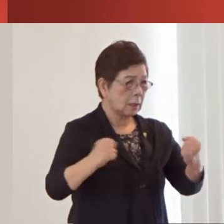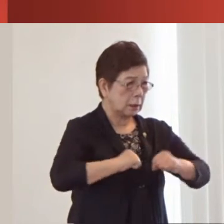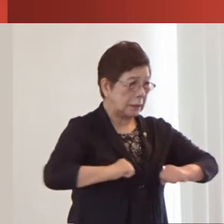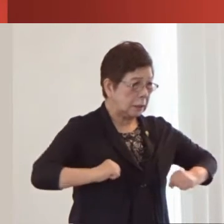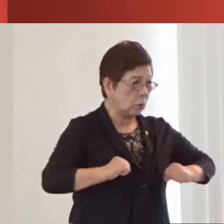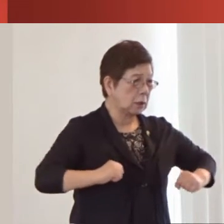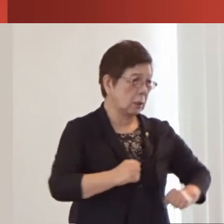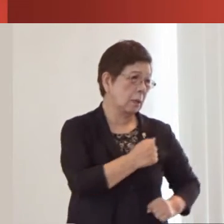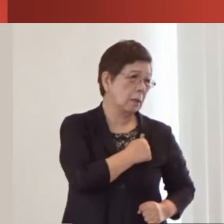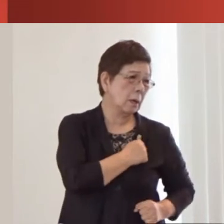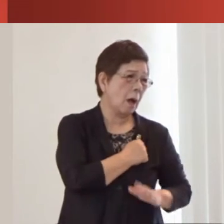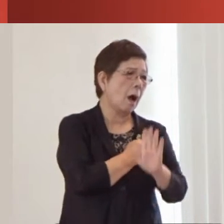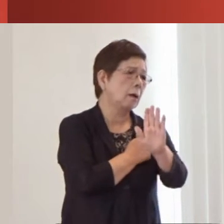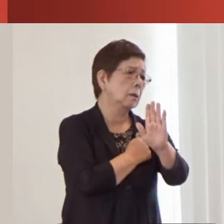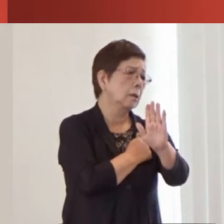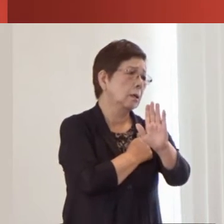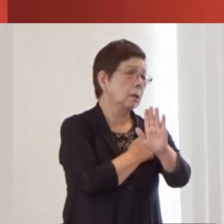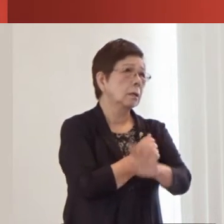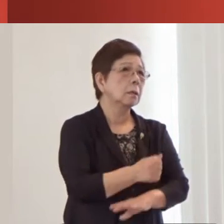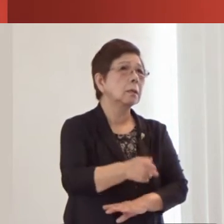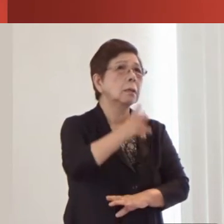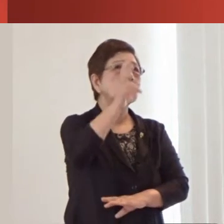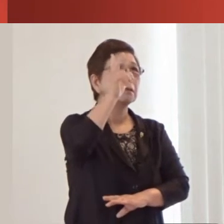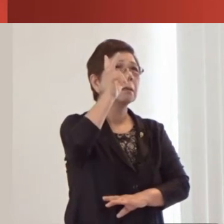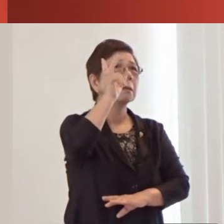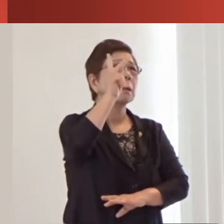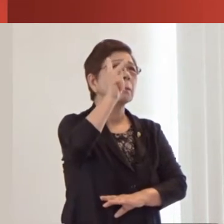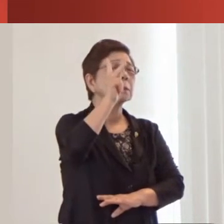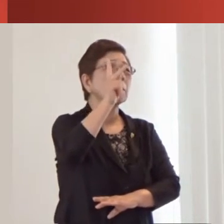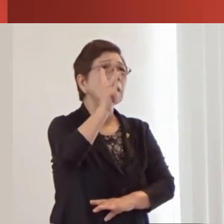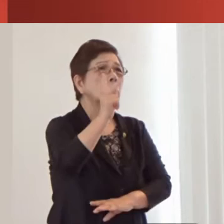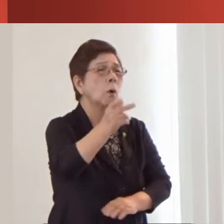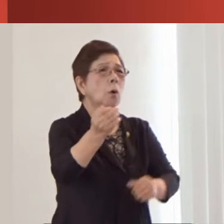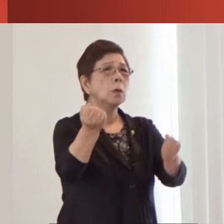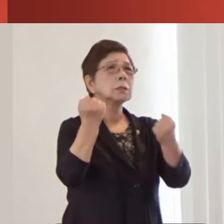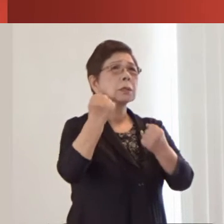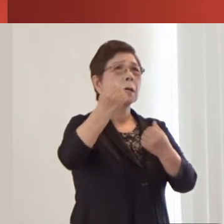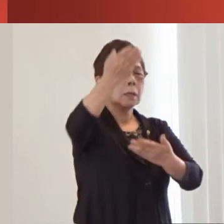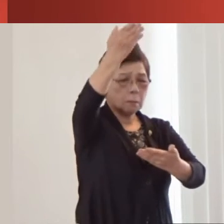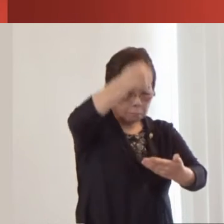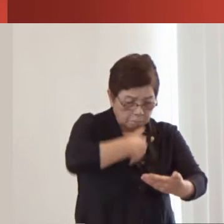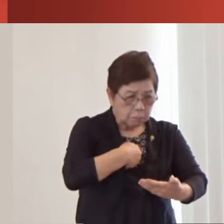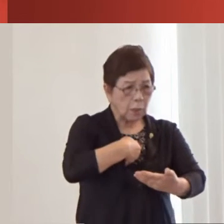その神の輝きが私たちのところに届いてこない。